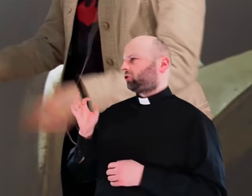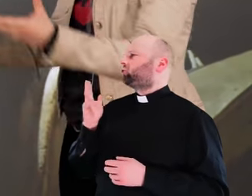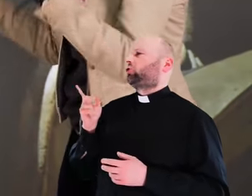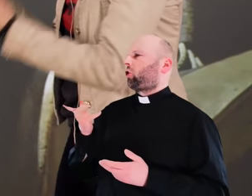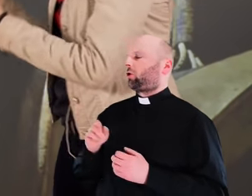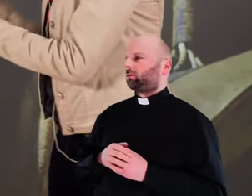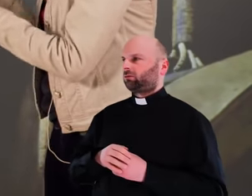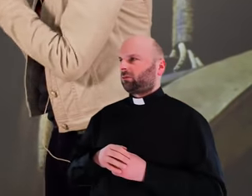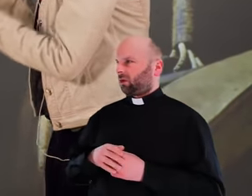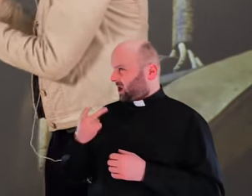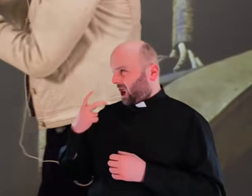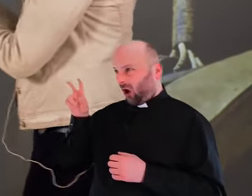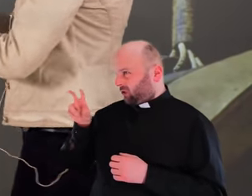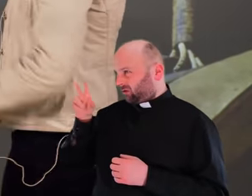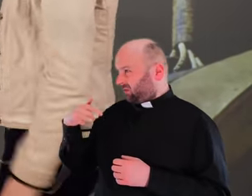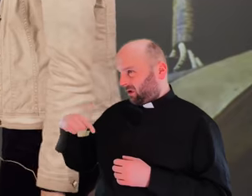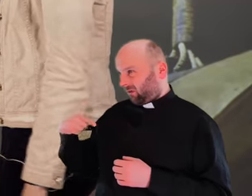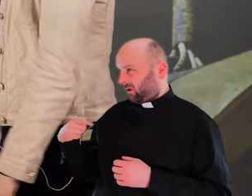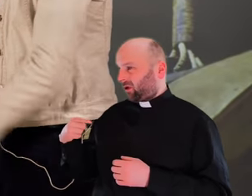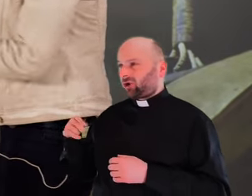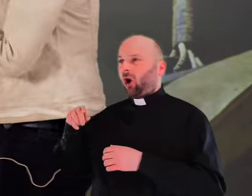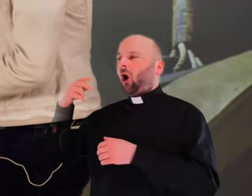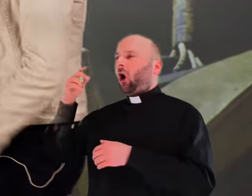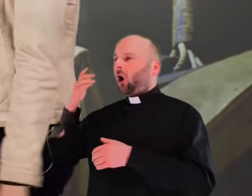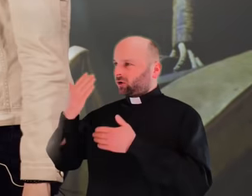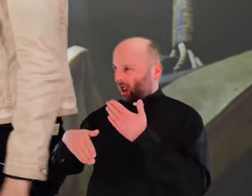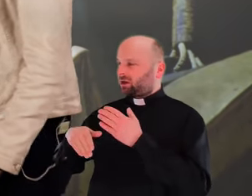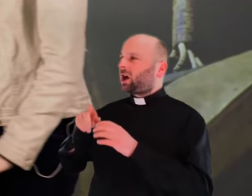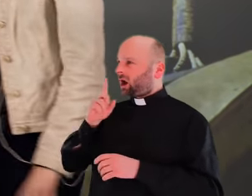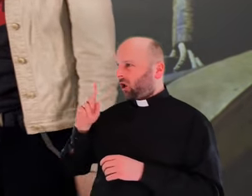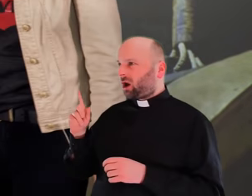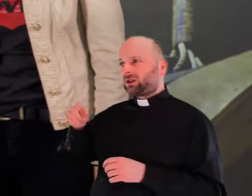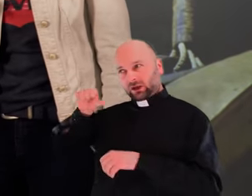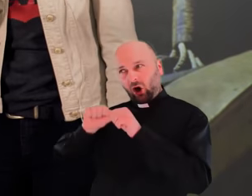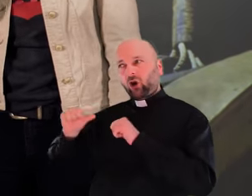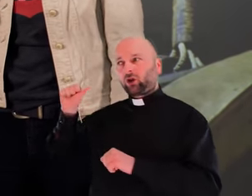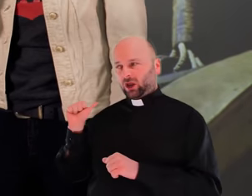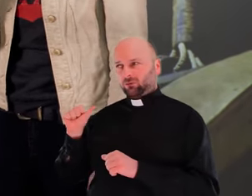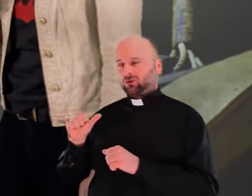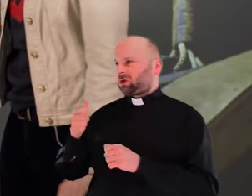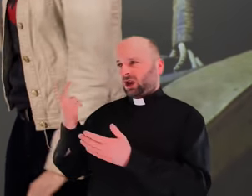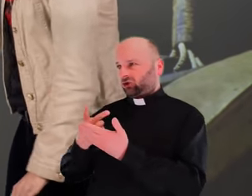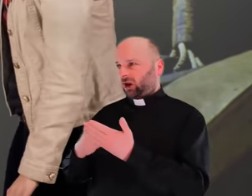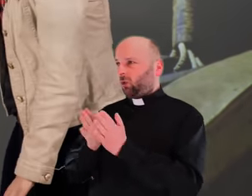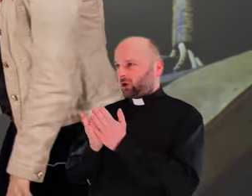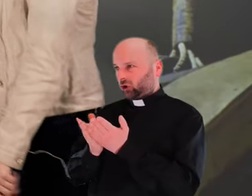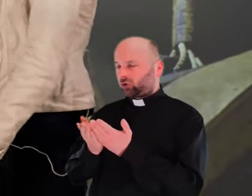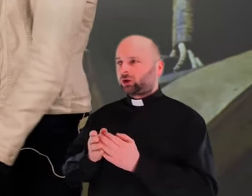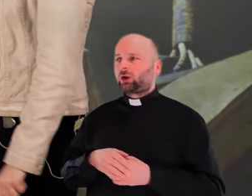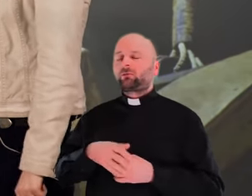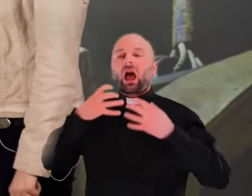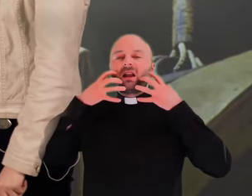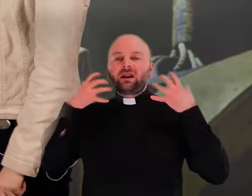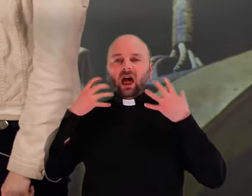No jak to? Chyba nie oglądałeś naszych ostatnich rekolekcji, a tym bardziej na pewno książki nie czytałeś. Aslan to lew, czyli